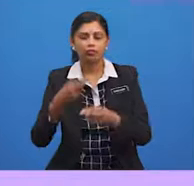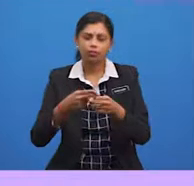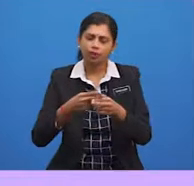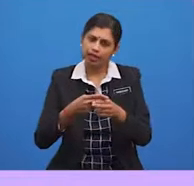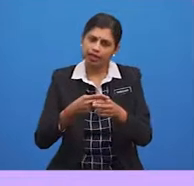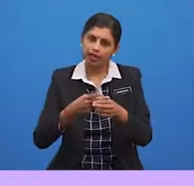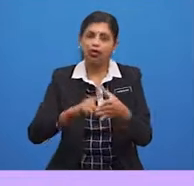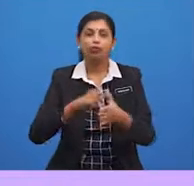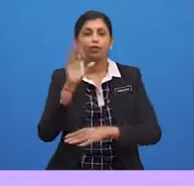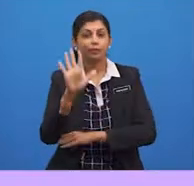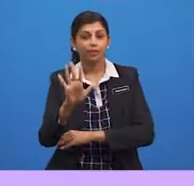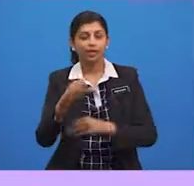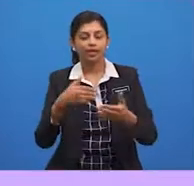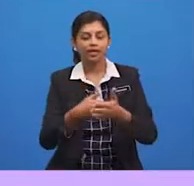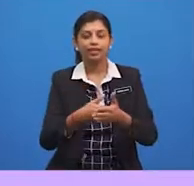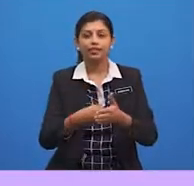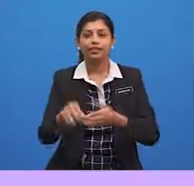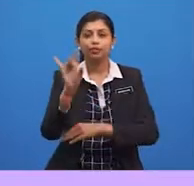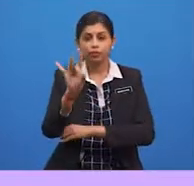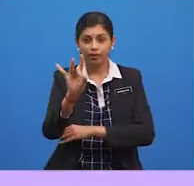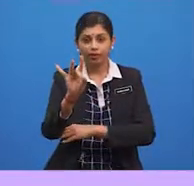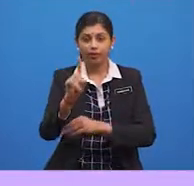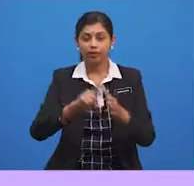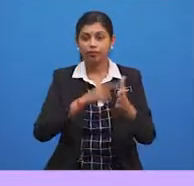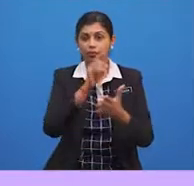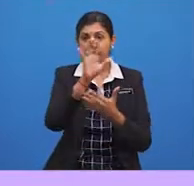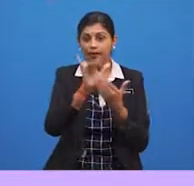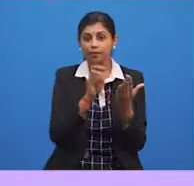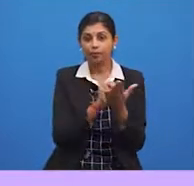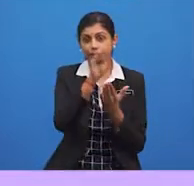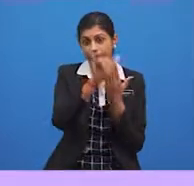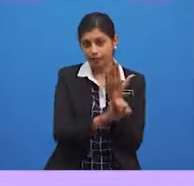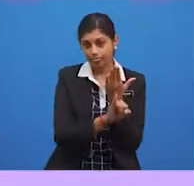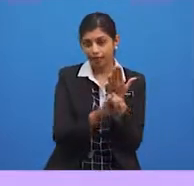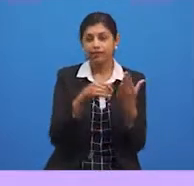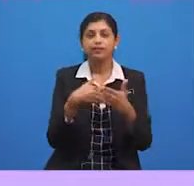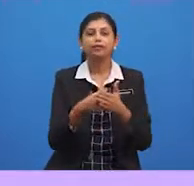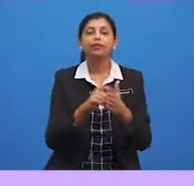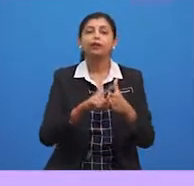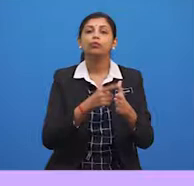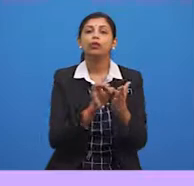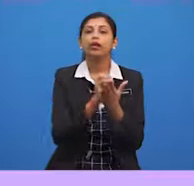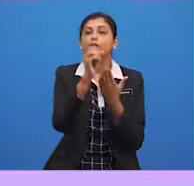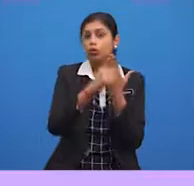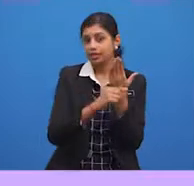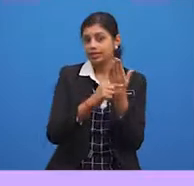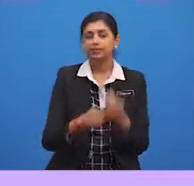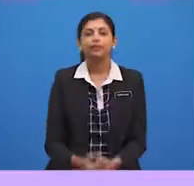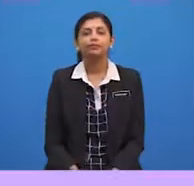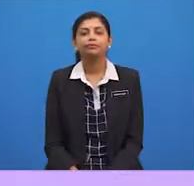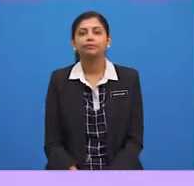Mei hingga Ogos. Suhu pada musim panas di kawasan tundra